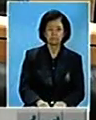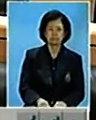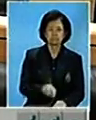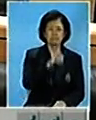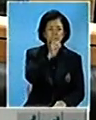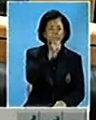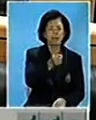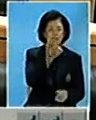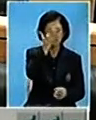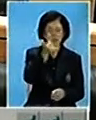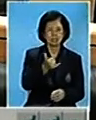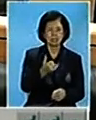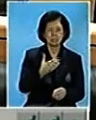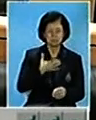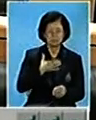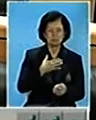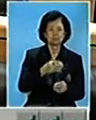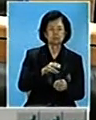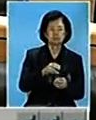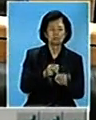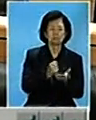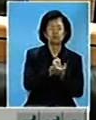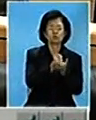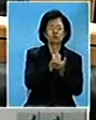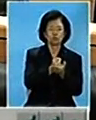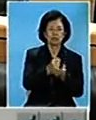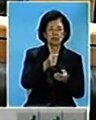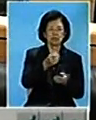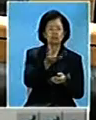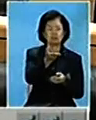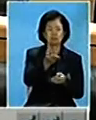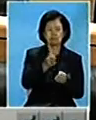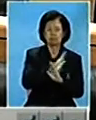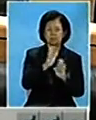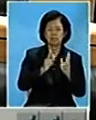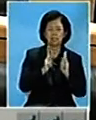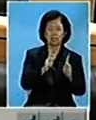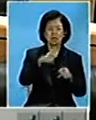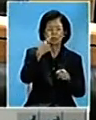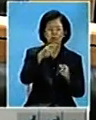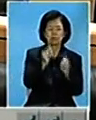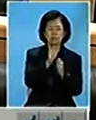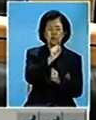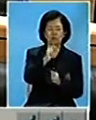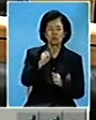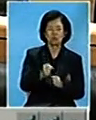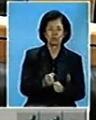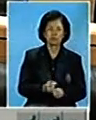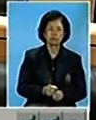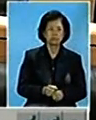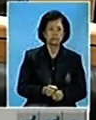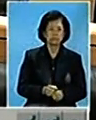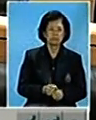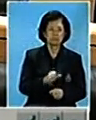านผมก็แก้แทนท่านแล้วครับที่ผมพูดอย่างนี้เพราะผมรู้ว่าท่านไม่กล้าที่พูดกับสมาชิกสภาผู้แทนราษฎรอย่างนั้นหรอกครับส